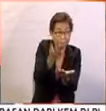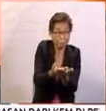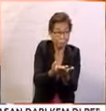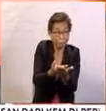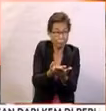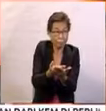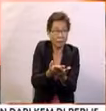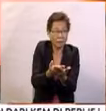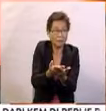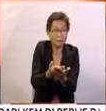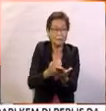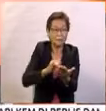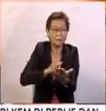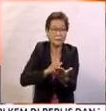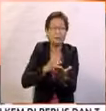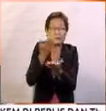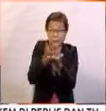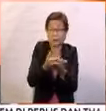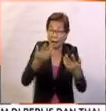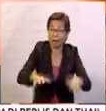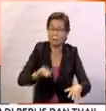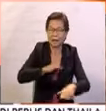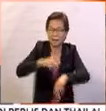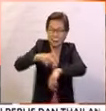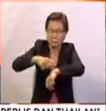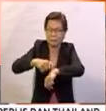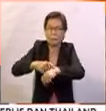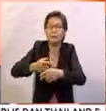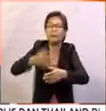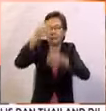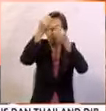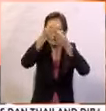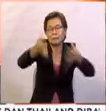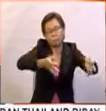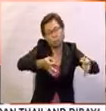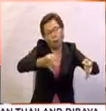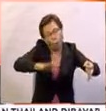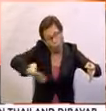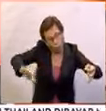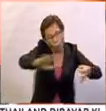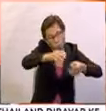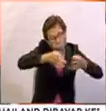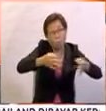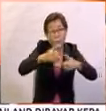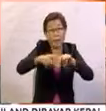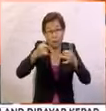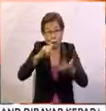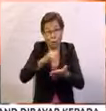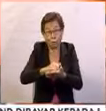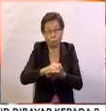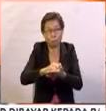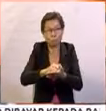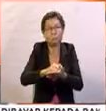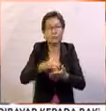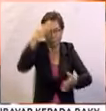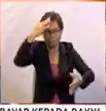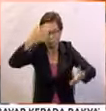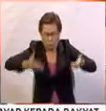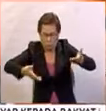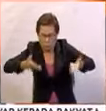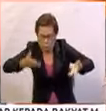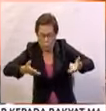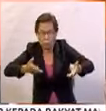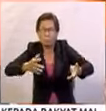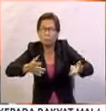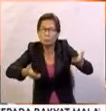adakan apa ini satu sesi akhbar di mana saya akan jelaskan kepada semua. Tapi itu dalam proses pertimbangan sekarang, dan